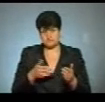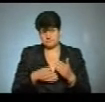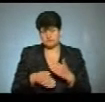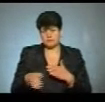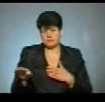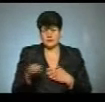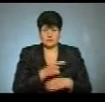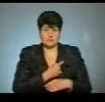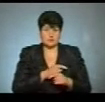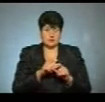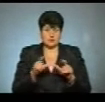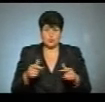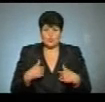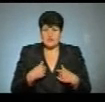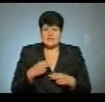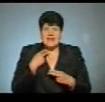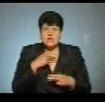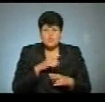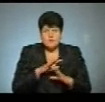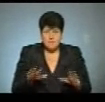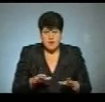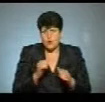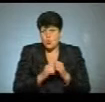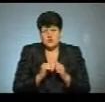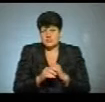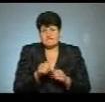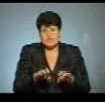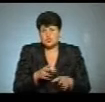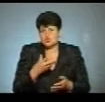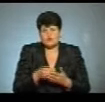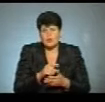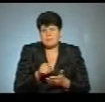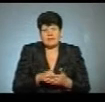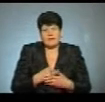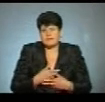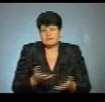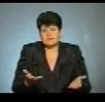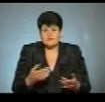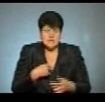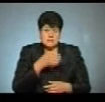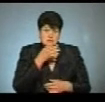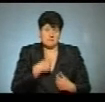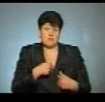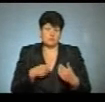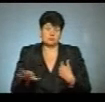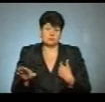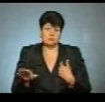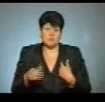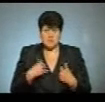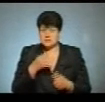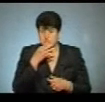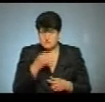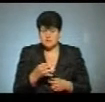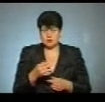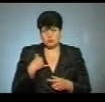приміщення обсервації, в нас не тюрма, кожен може вирішувати свої питання так, як хоче. Він сказав, що він іде, ми йому попередили,